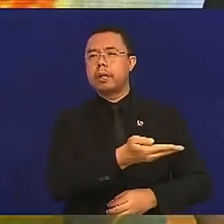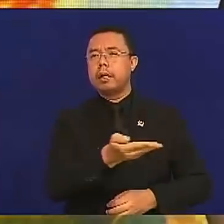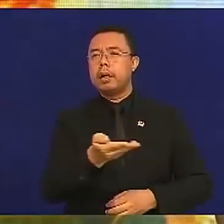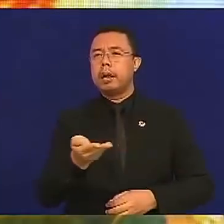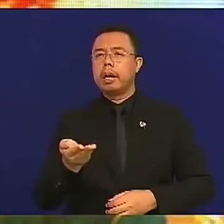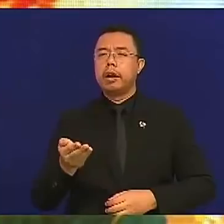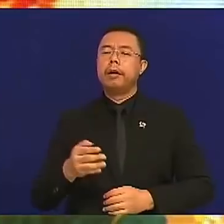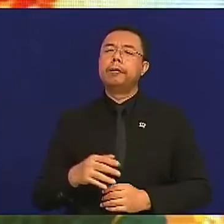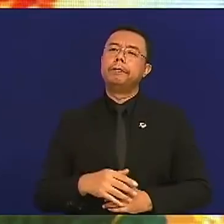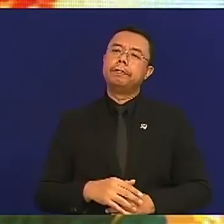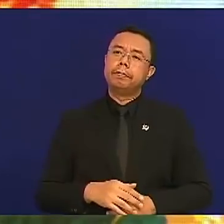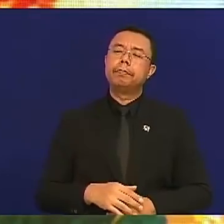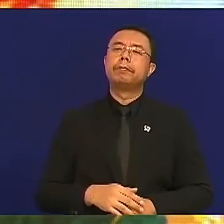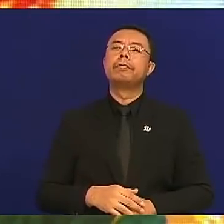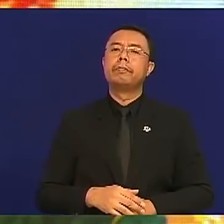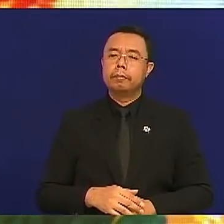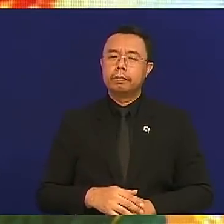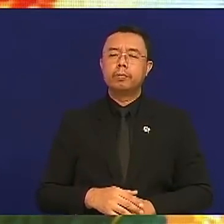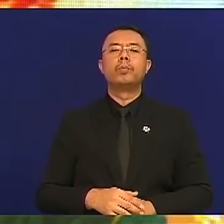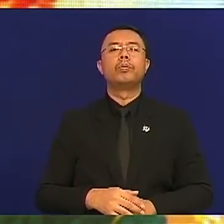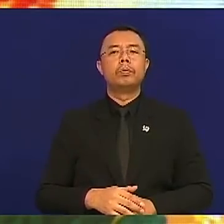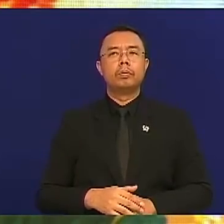selamatkan mereka.